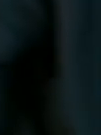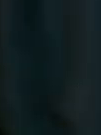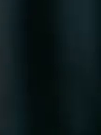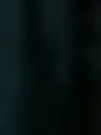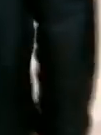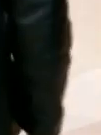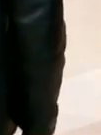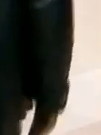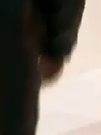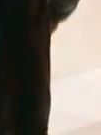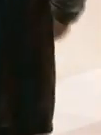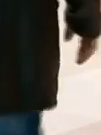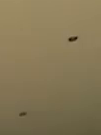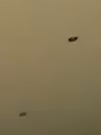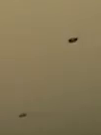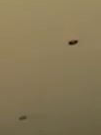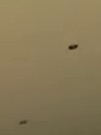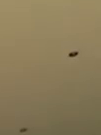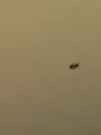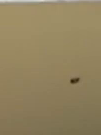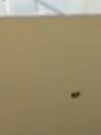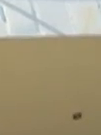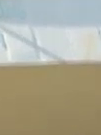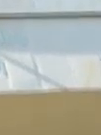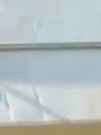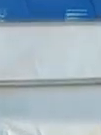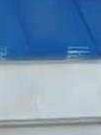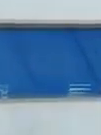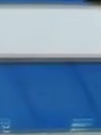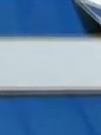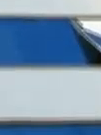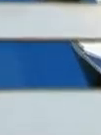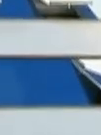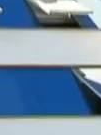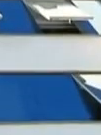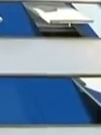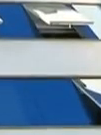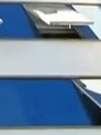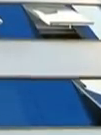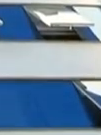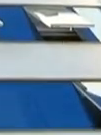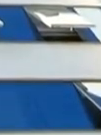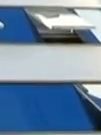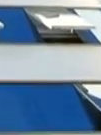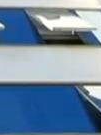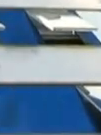ქვეყანაში? ჯანდაცვის მინისტრის, სააფთიაქო ქსელების და პირველადი მომსახურების ცენტრების ხელმძღვანელებს ხვდება.